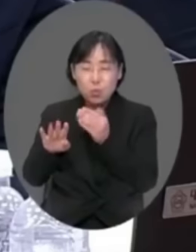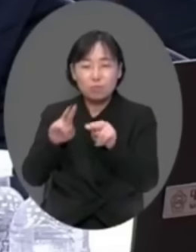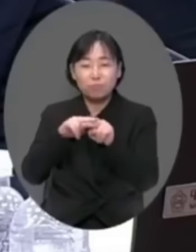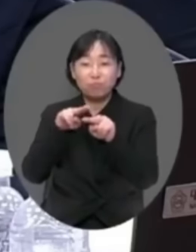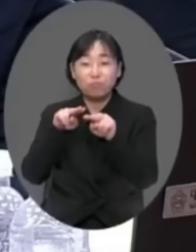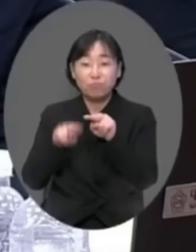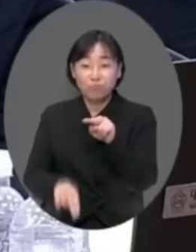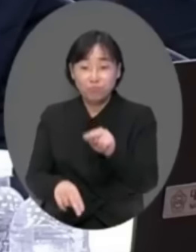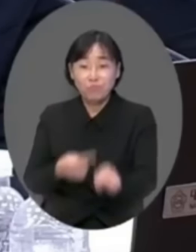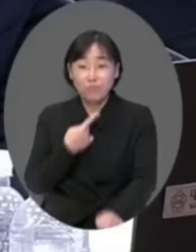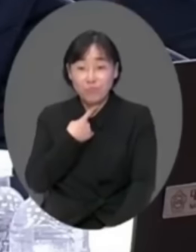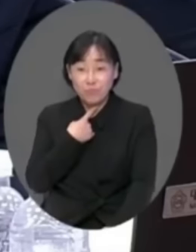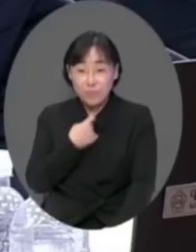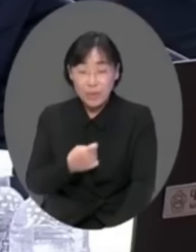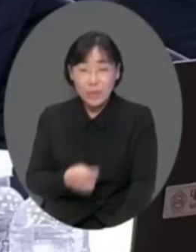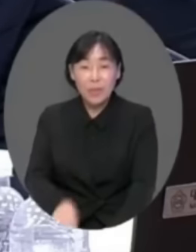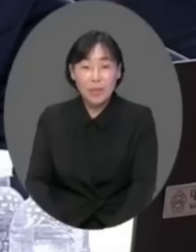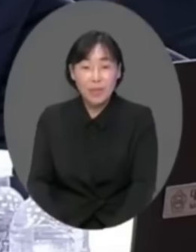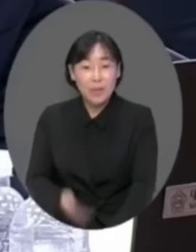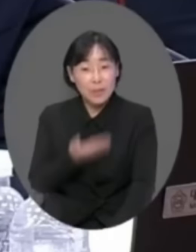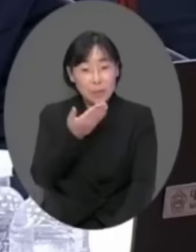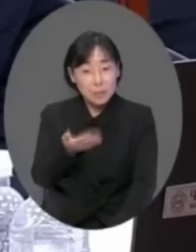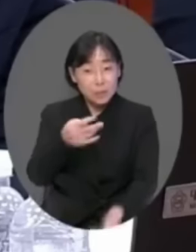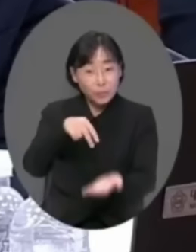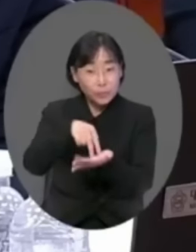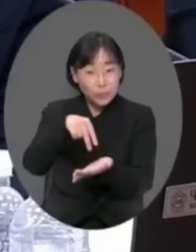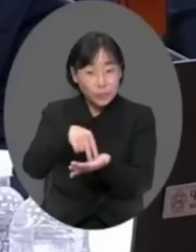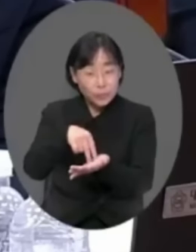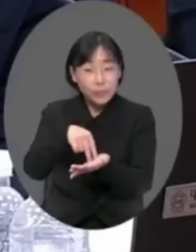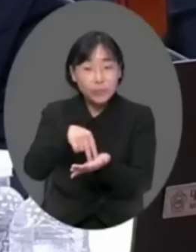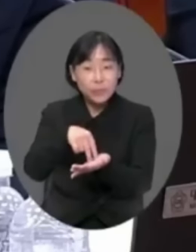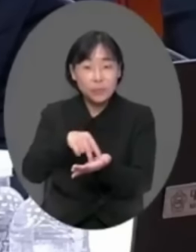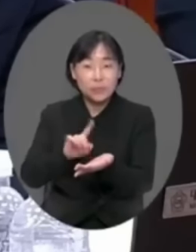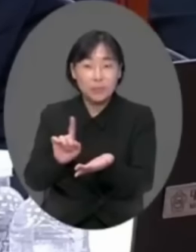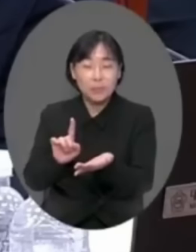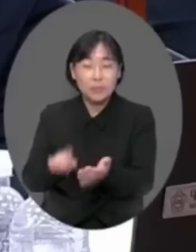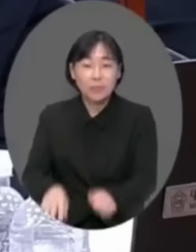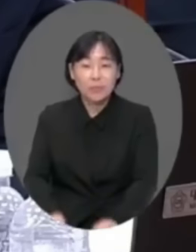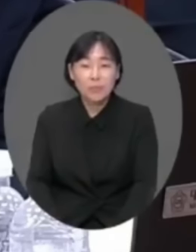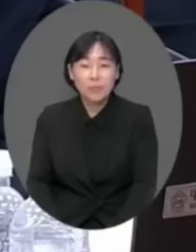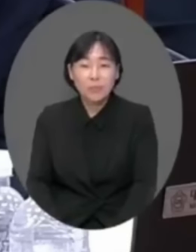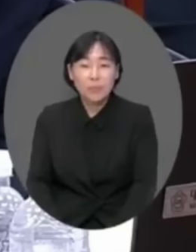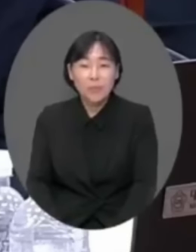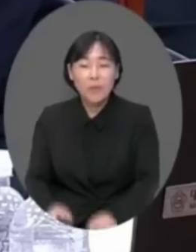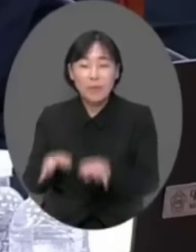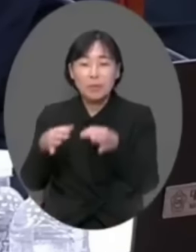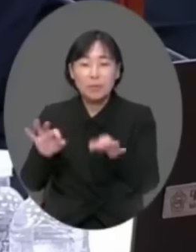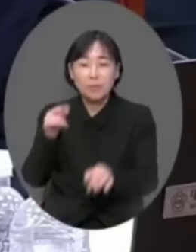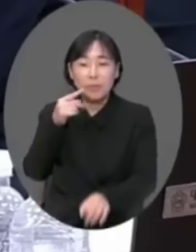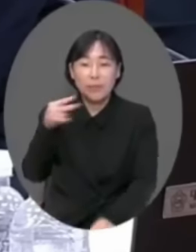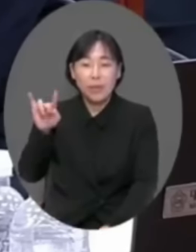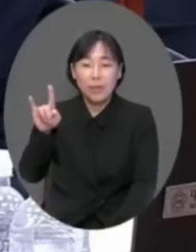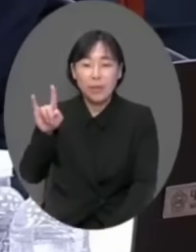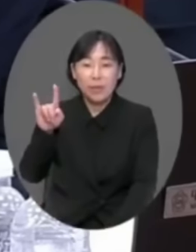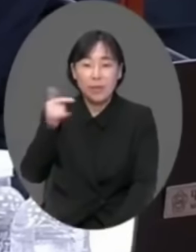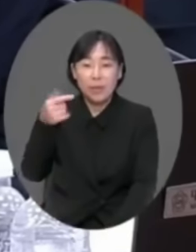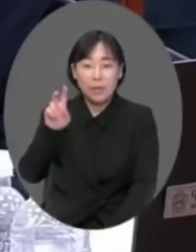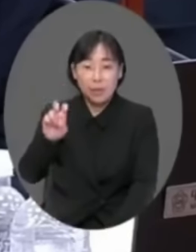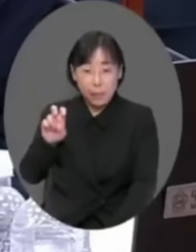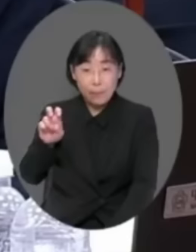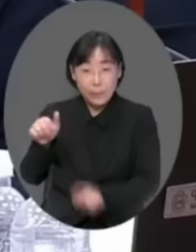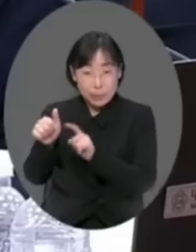엄청난 파문을 일으킨 것에 도덕적 책임을지고 사퇴를 했어요 그니까 도대체 방송 광고